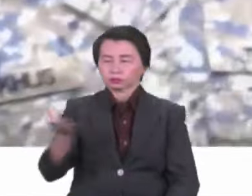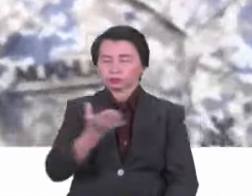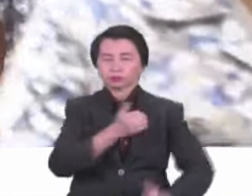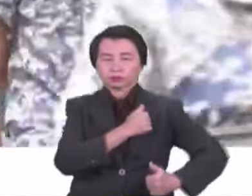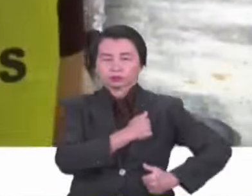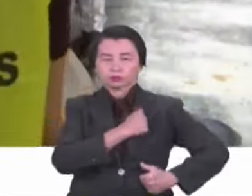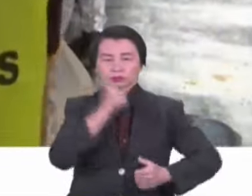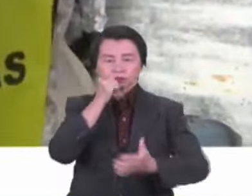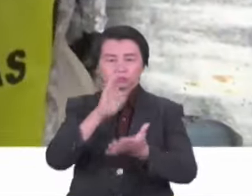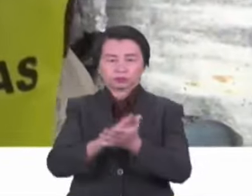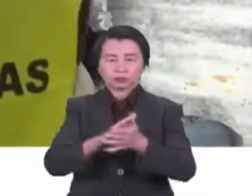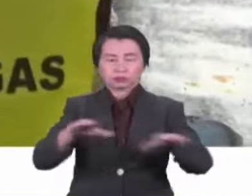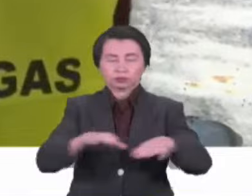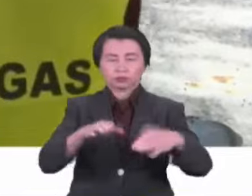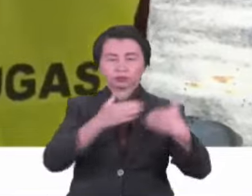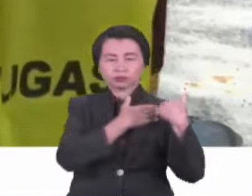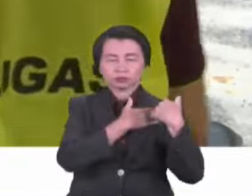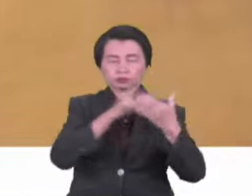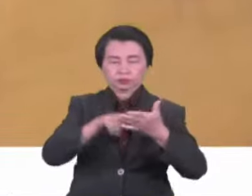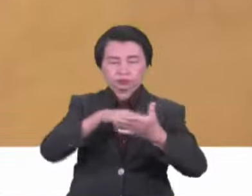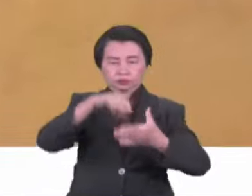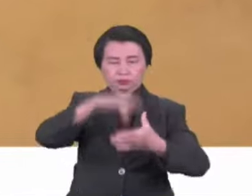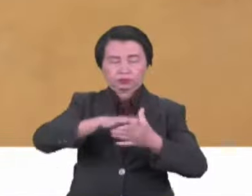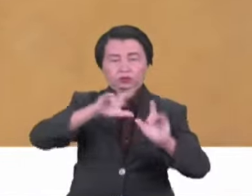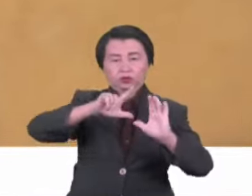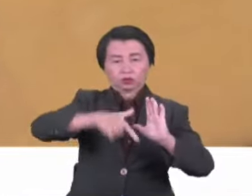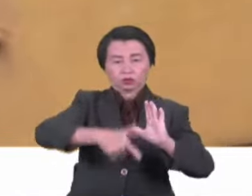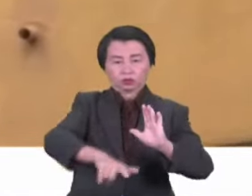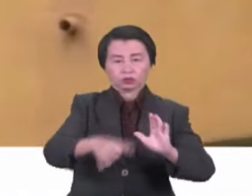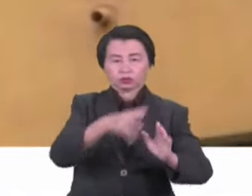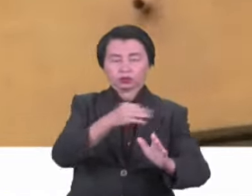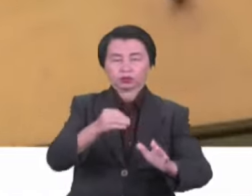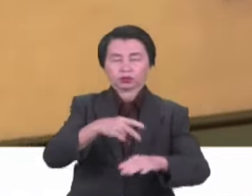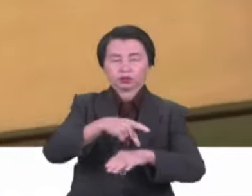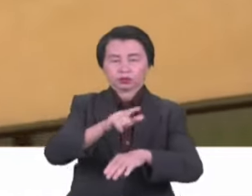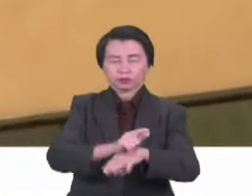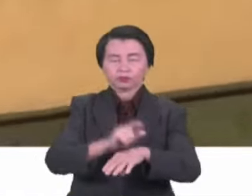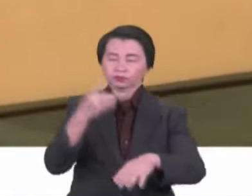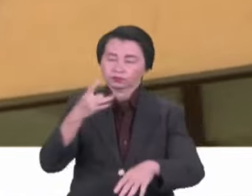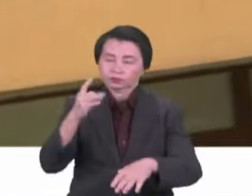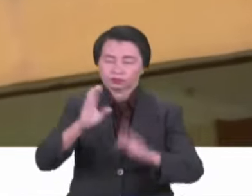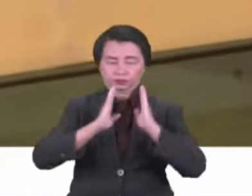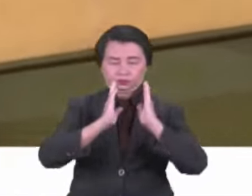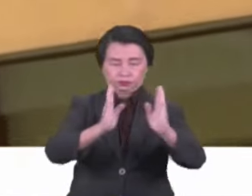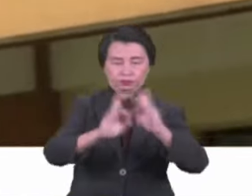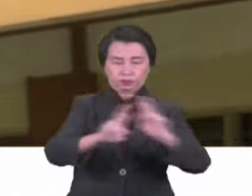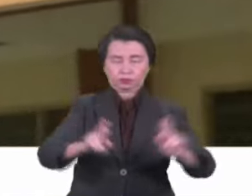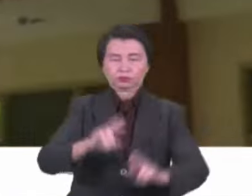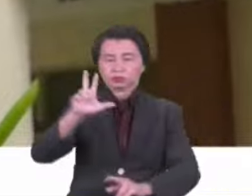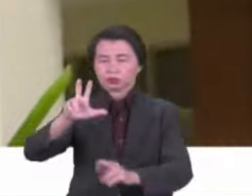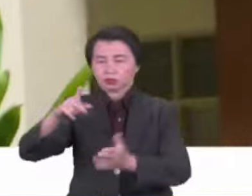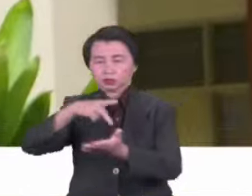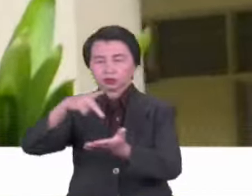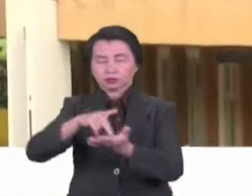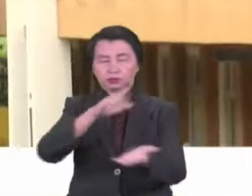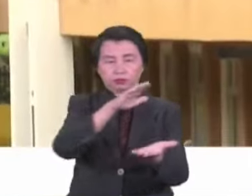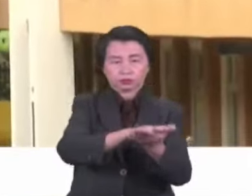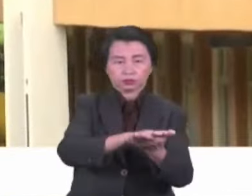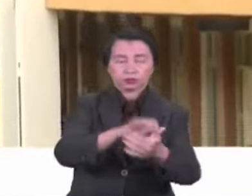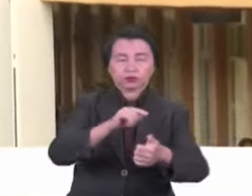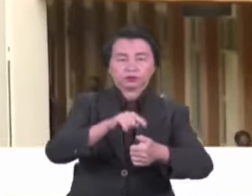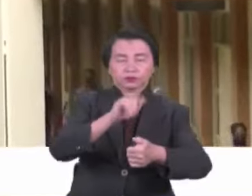dan pasangan melaksanakan tanggungjawab untuk Parlimen Lumut dan Kerusi Dun Pangkur. 18 saluran disediakan di 3 pusat mengundi iaitu Sekolah